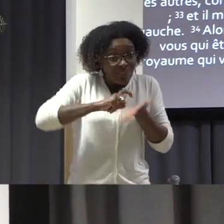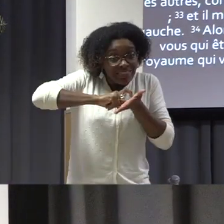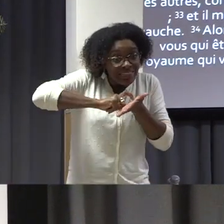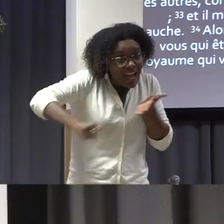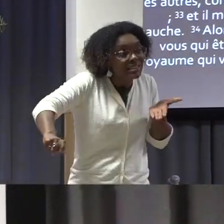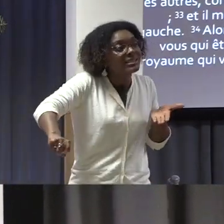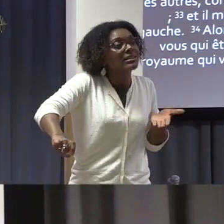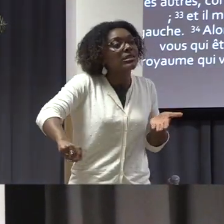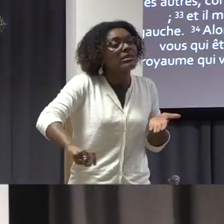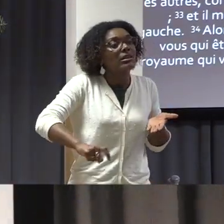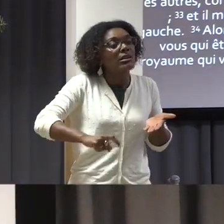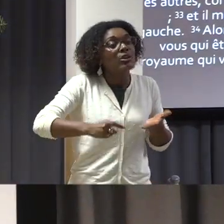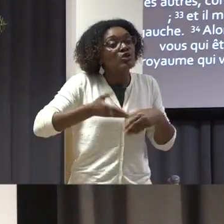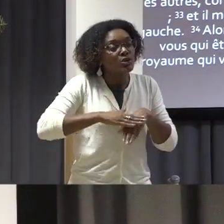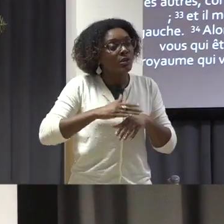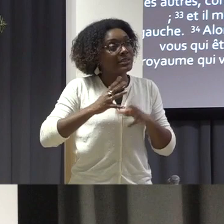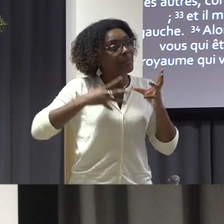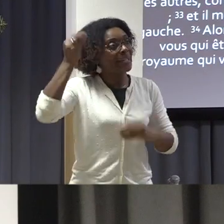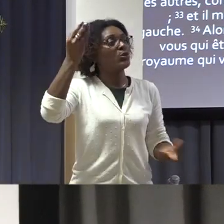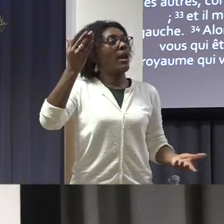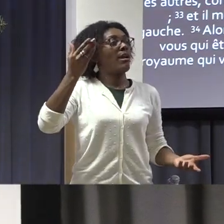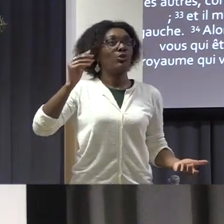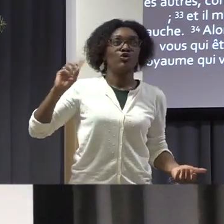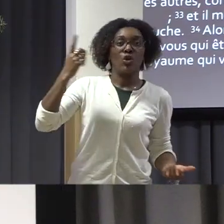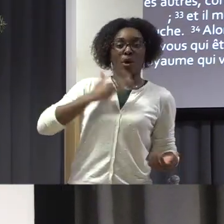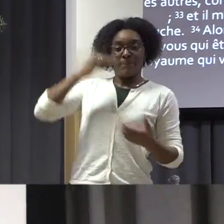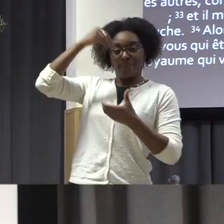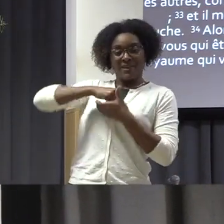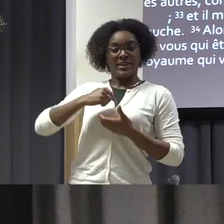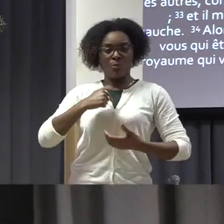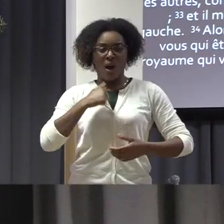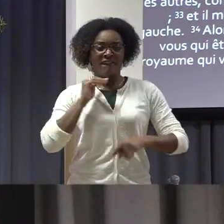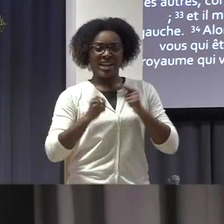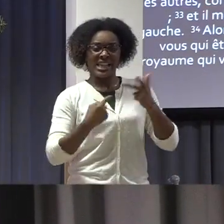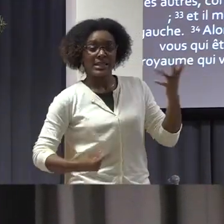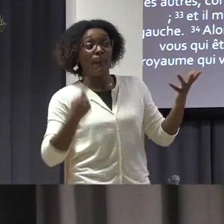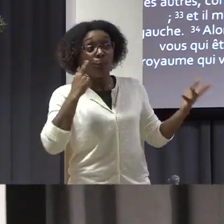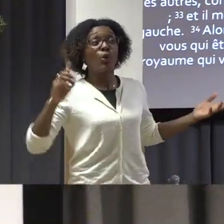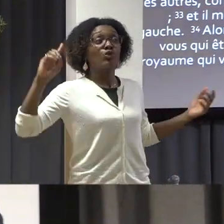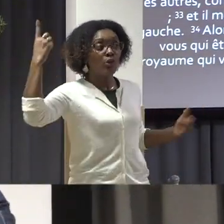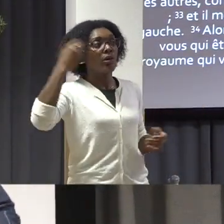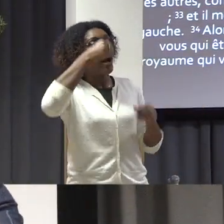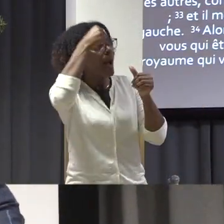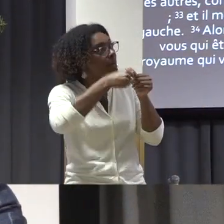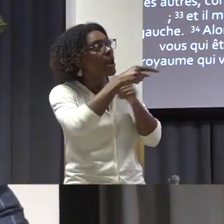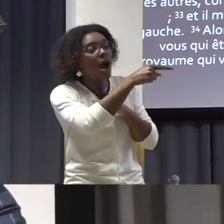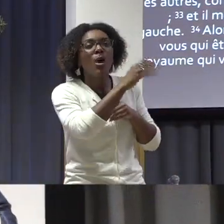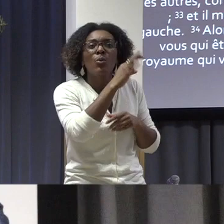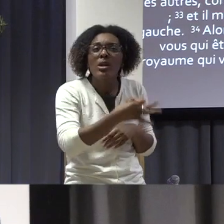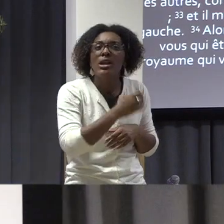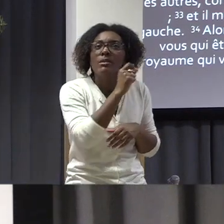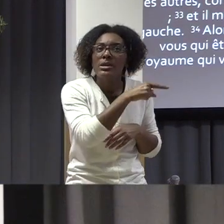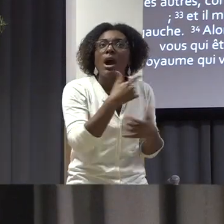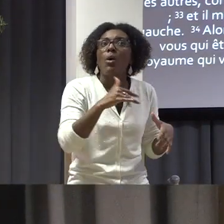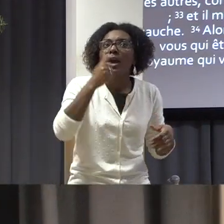d'enfants qui spirituelle qu'il va donner naissance durant son existence les gens qui quittent chaîne vesti